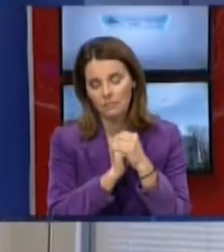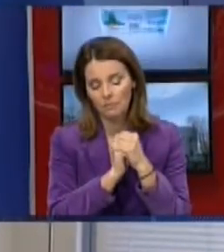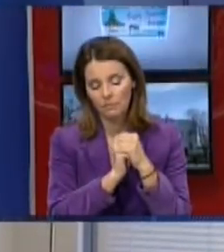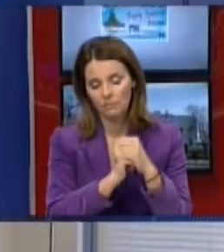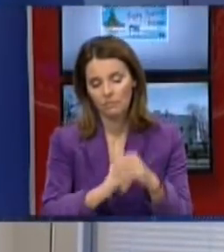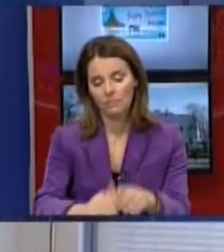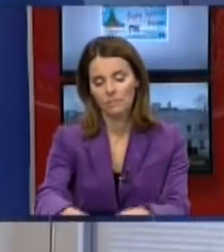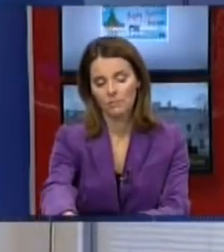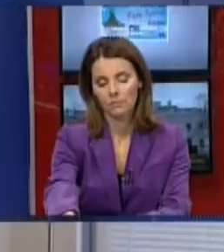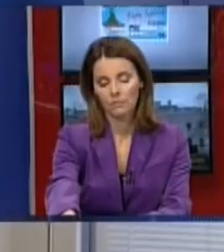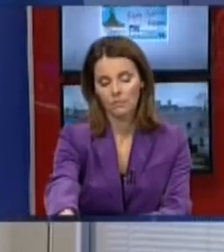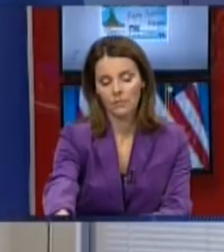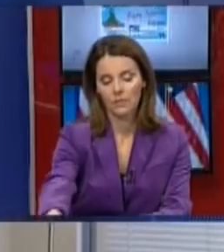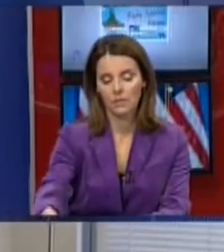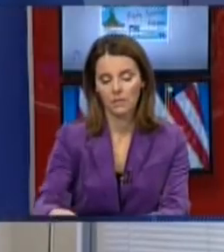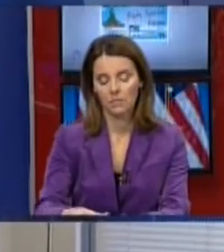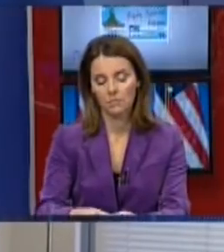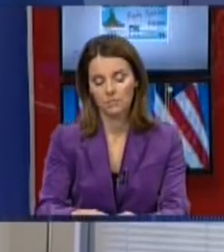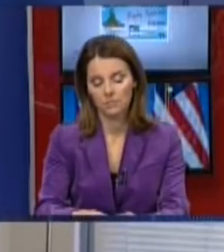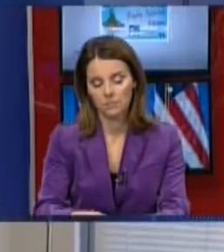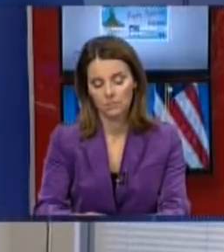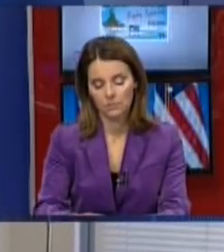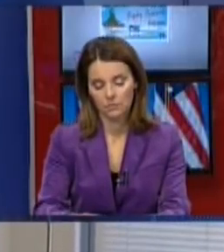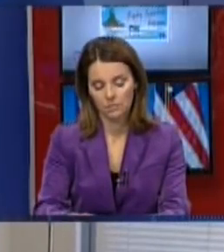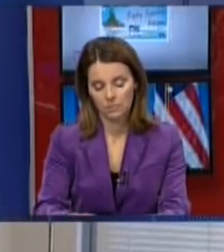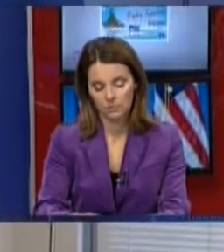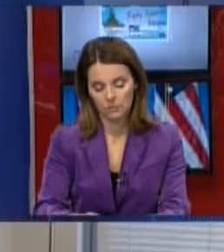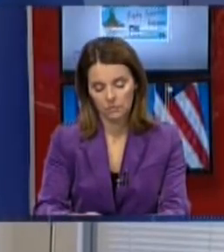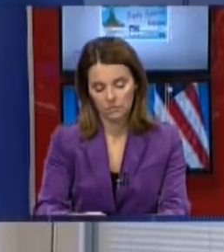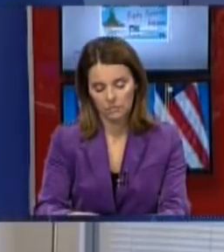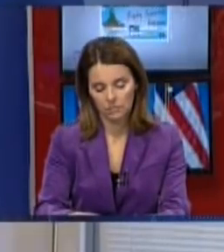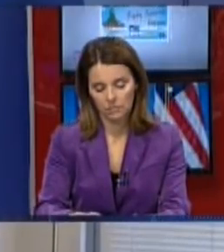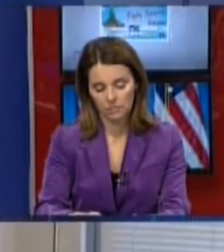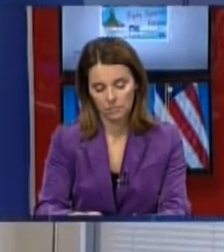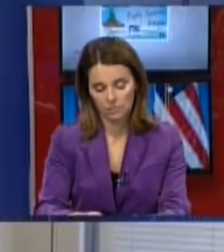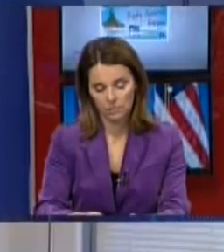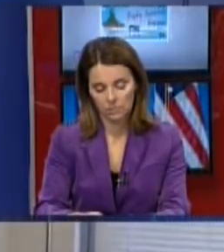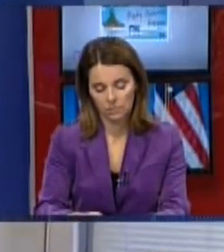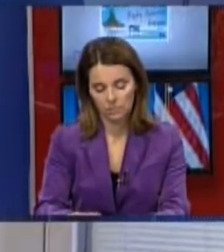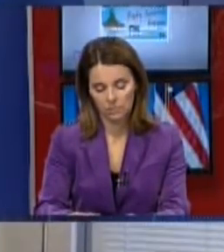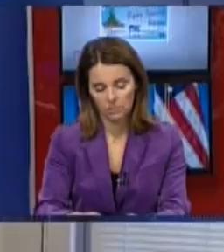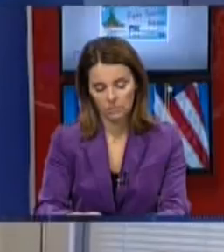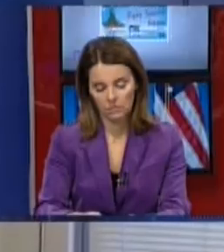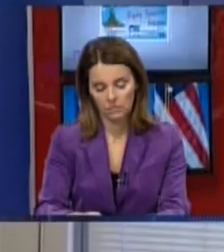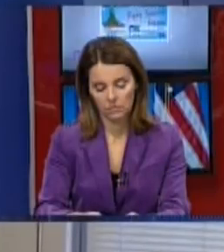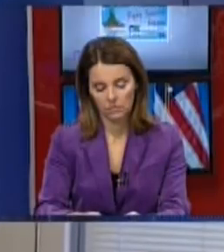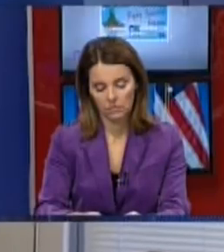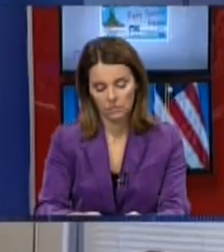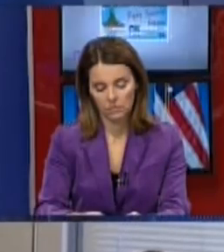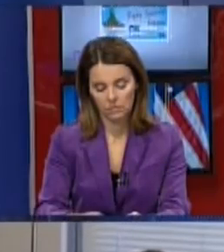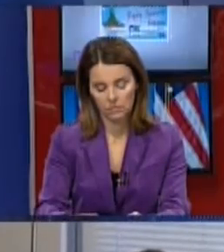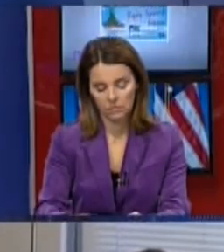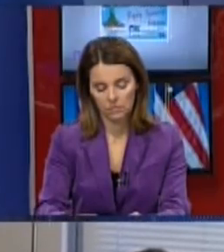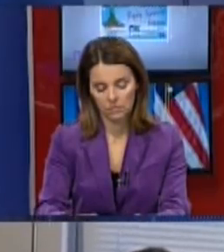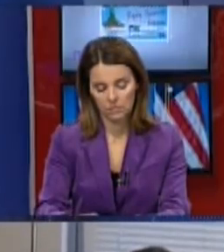το οποίο τελειώνει με τις απεργίες, τέλος, για να εξηγούμαστε δηλαδή, για να τα έχουμε όλα βάλει σε μία μεριά,